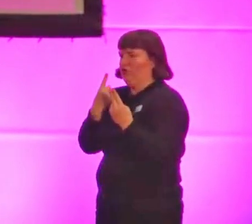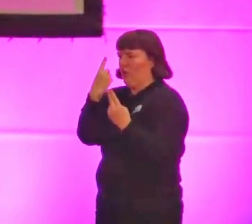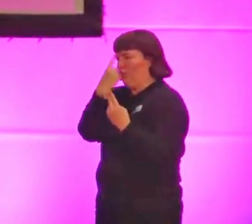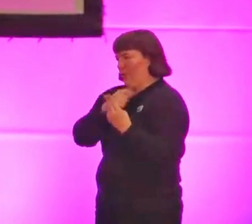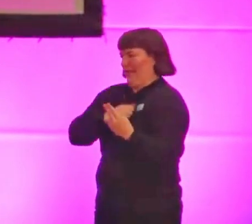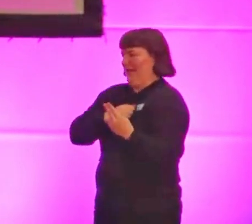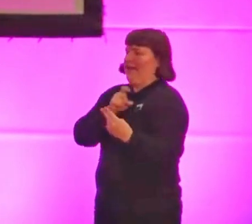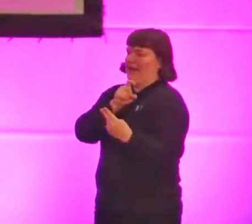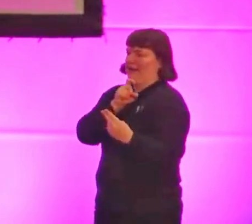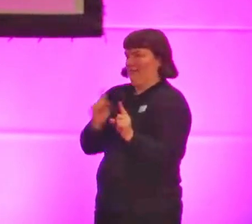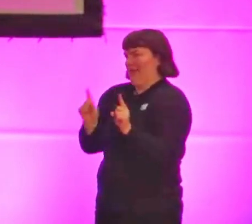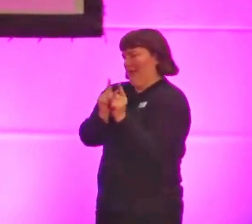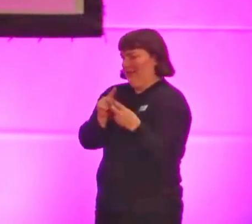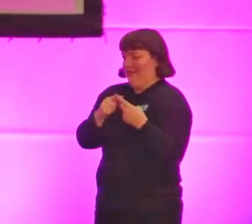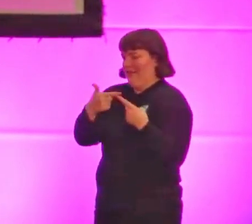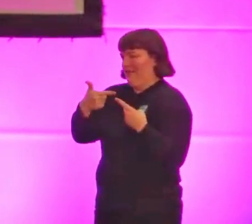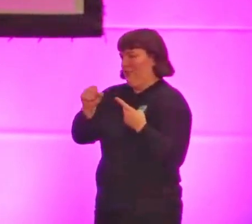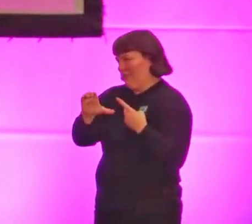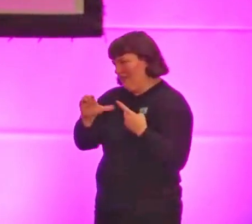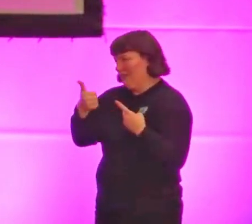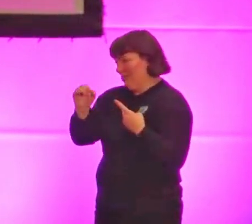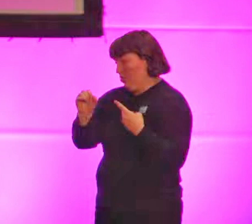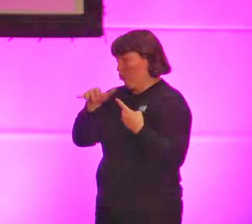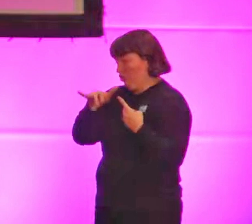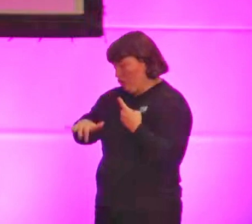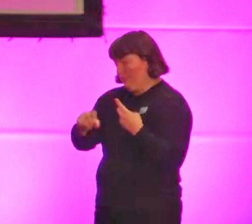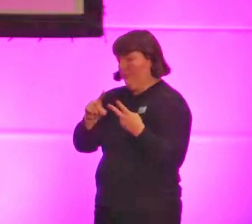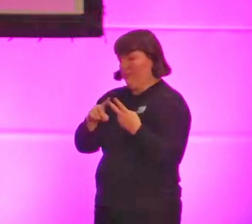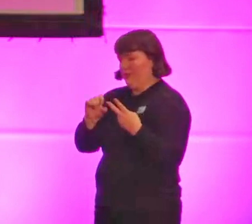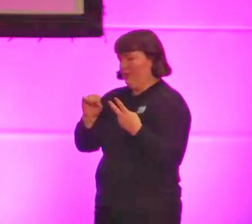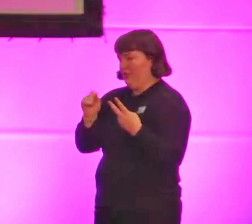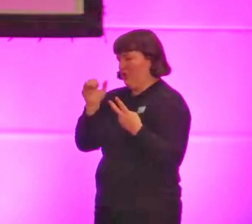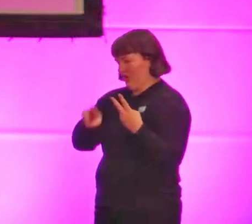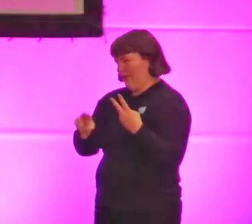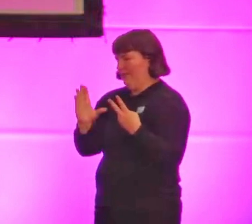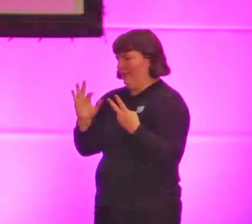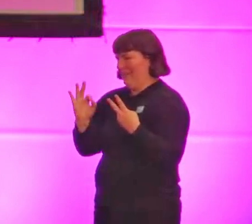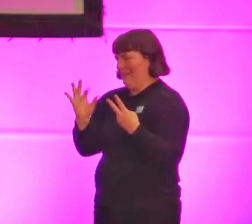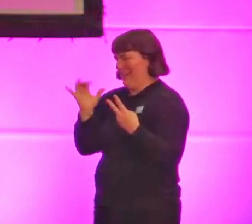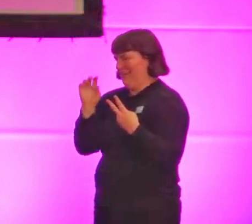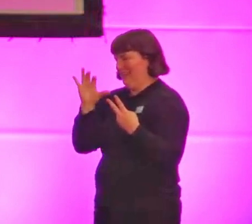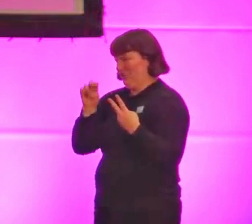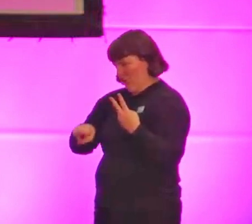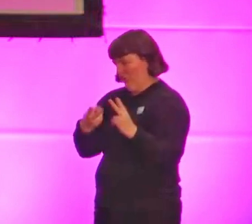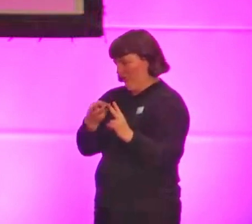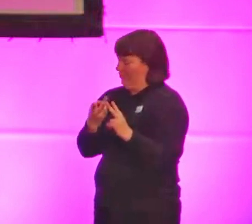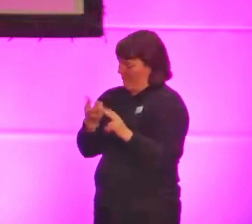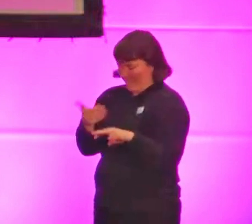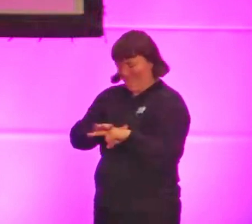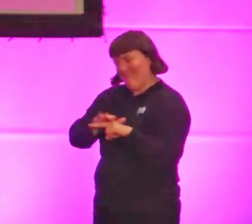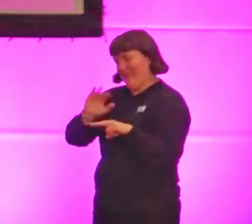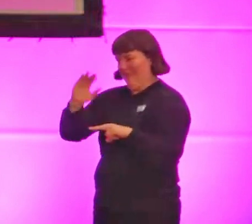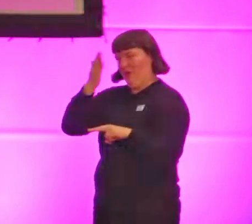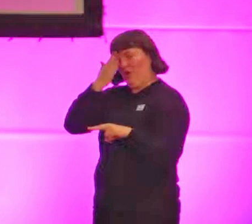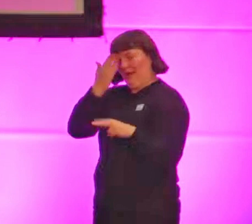Thomas Boström och Göran Hjalmarsson, två erfarna advokater då. Och berättade